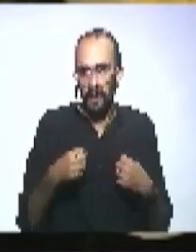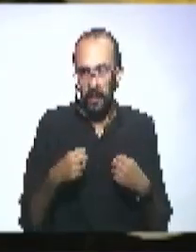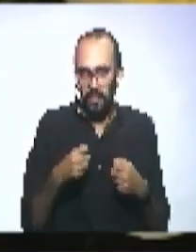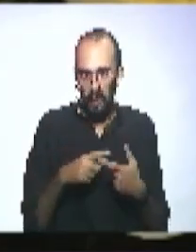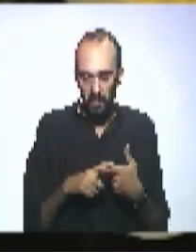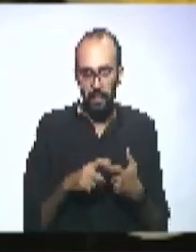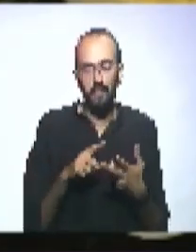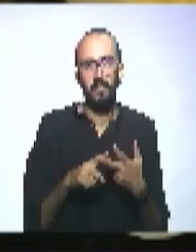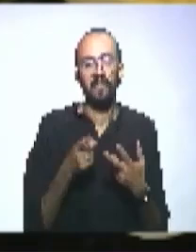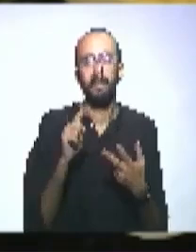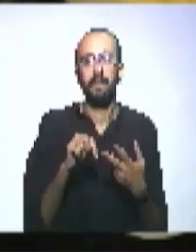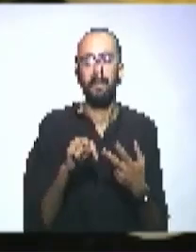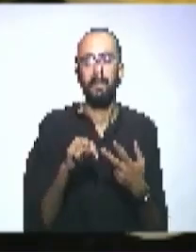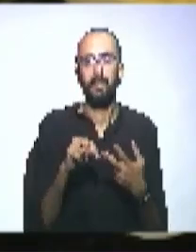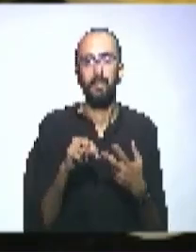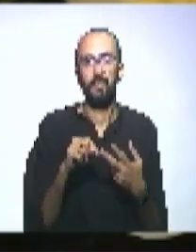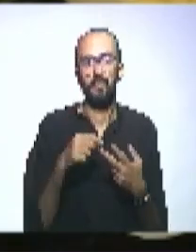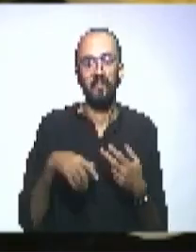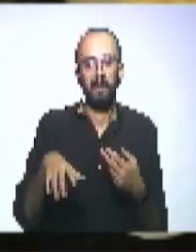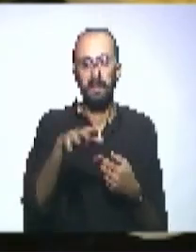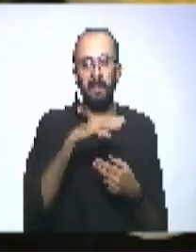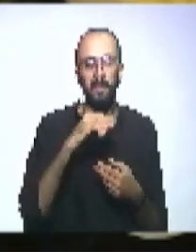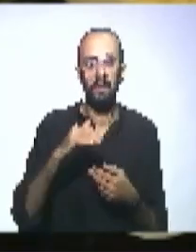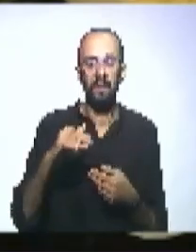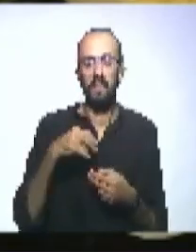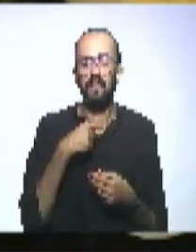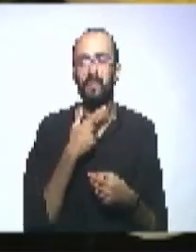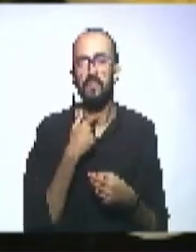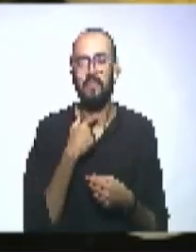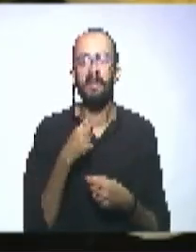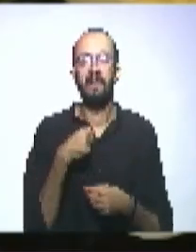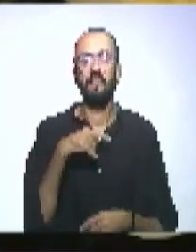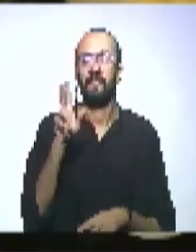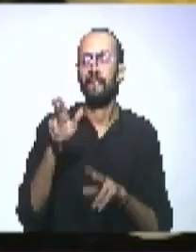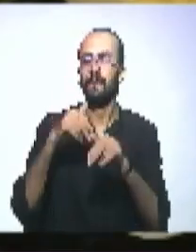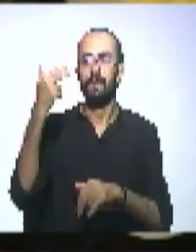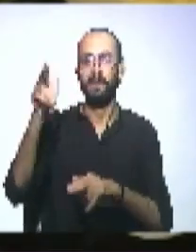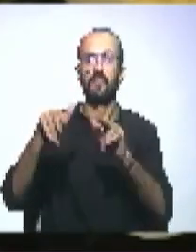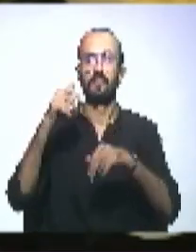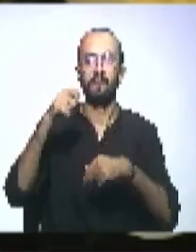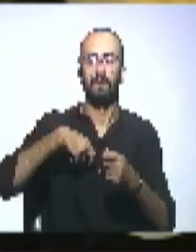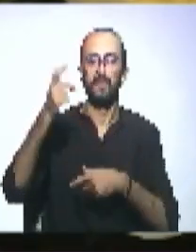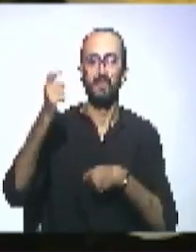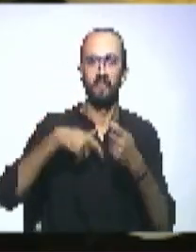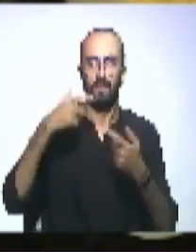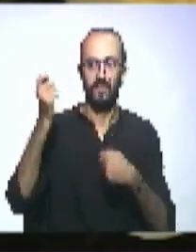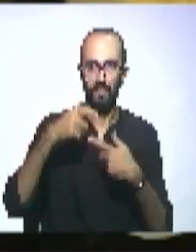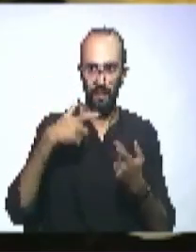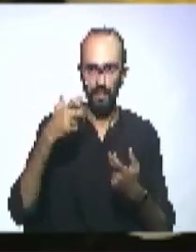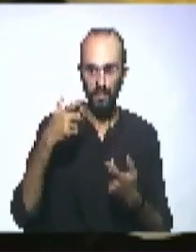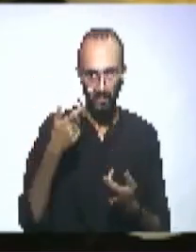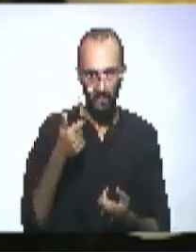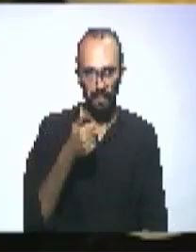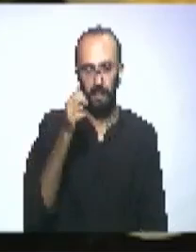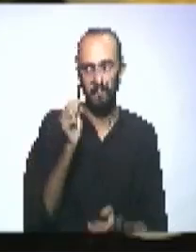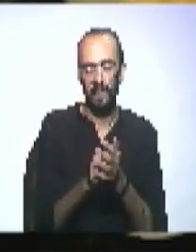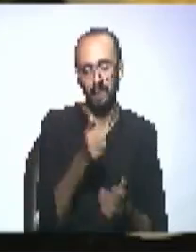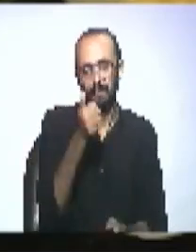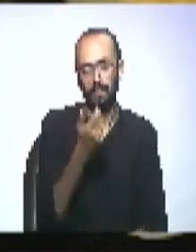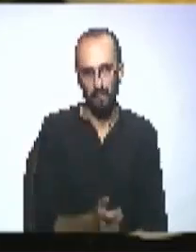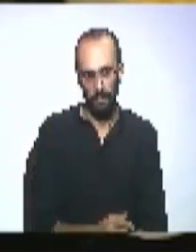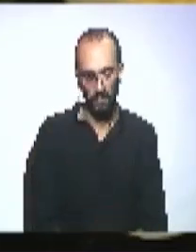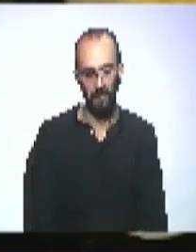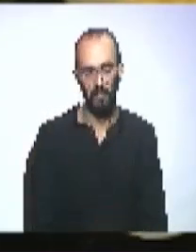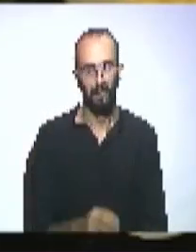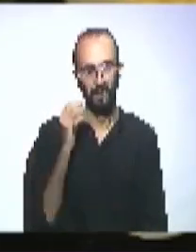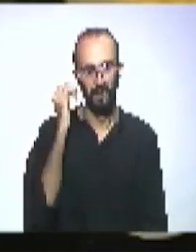في نفس الوقت الحاجات اللي بيطلبوها الاطفال من الاماكن اللي احنا عارفينها اللي بالك فيها دي فاحنا